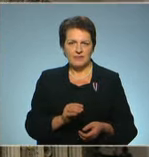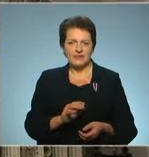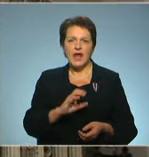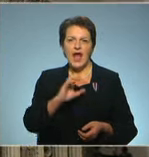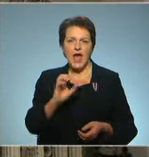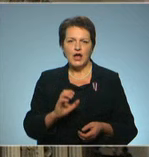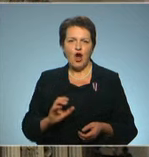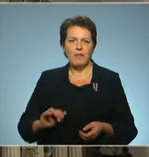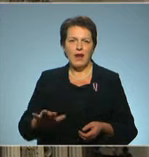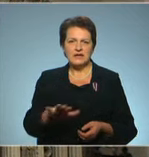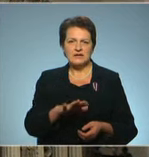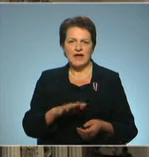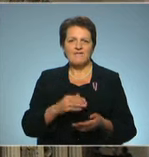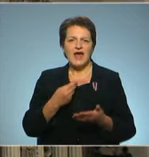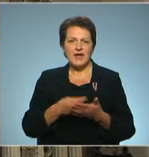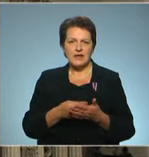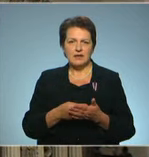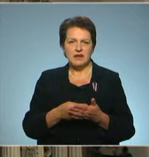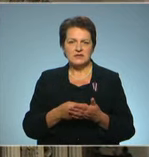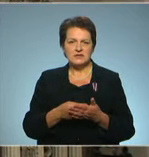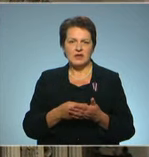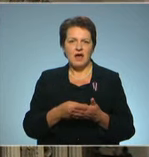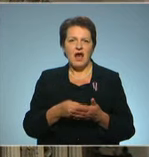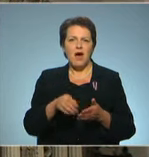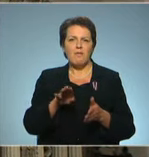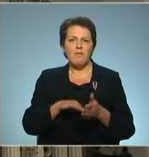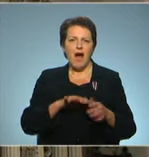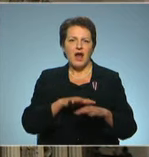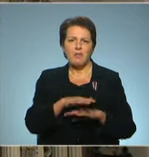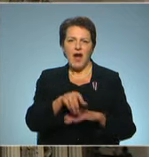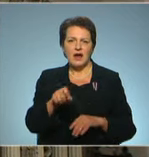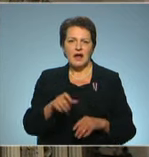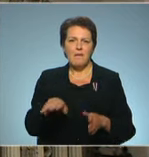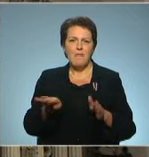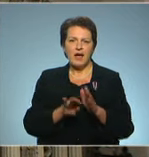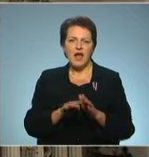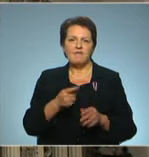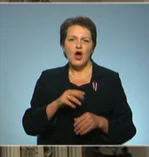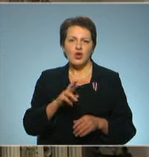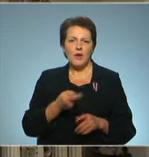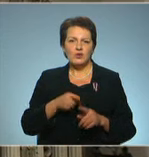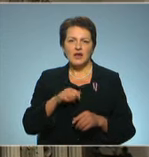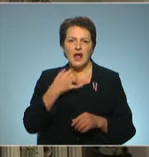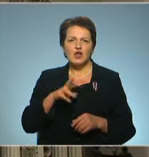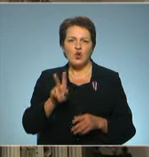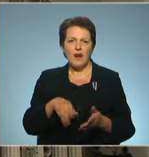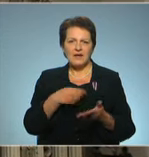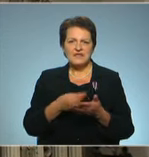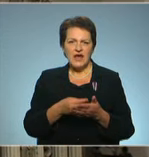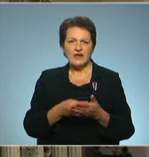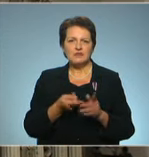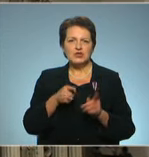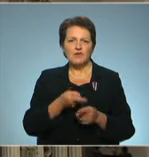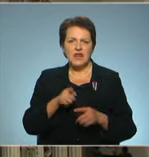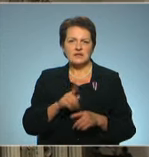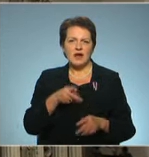Eiropas vērtības. Barbari pakļāva Romu tad, kad Romas vērtības kļuva tādas, ka pārstāja